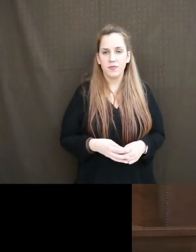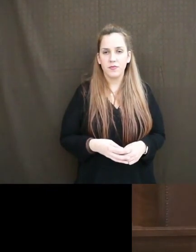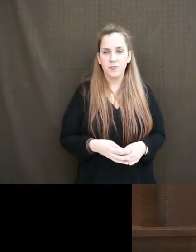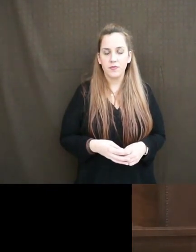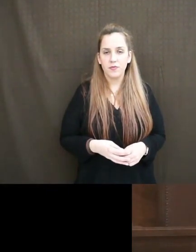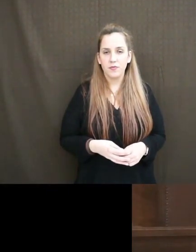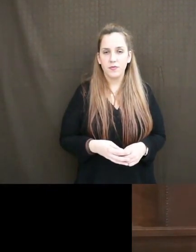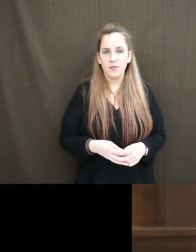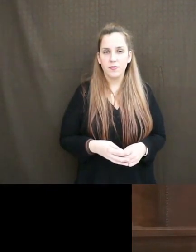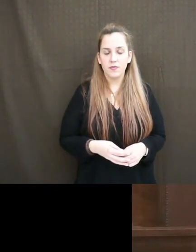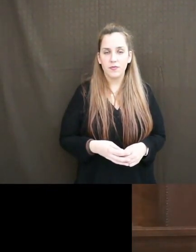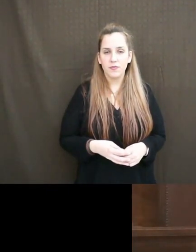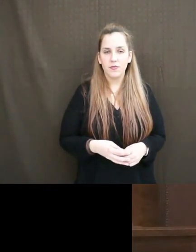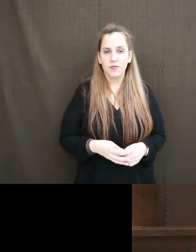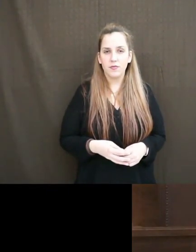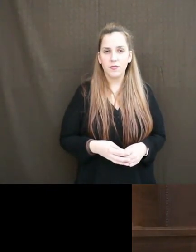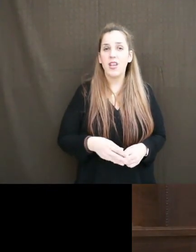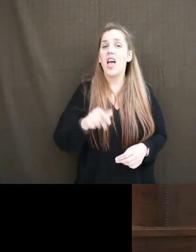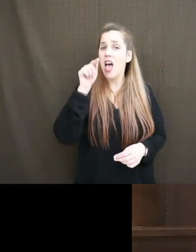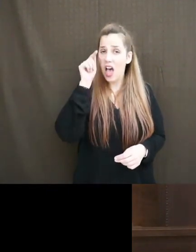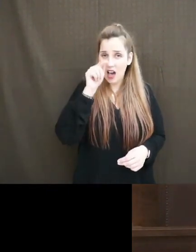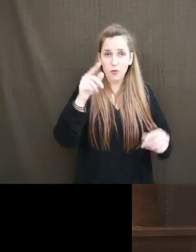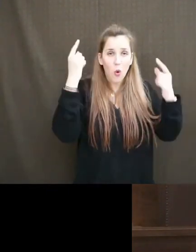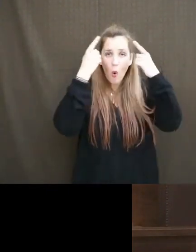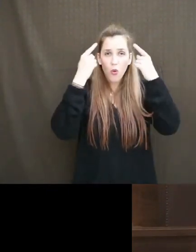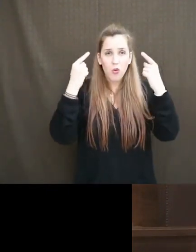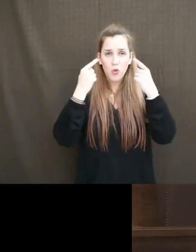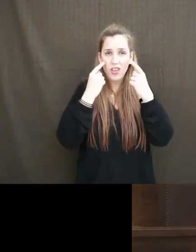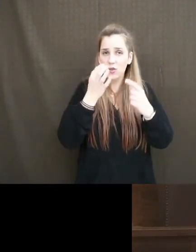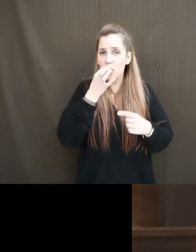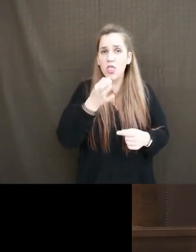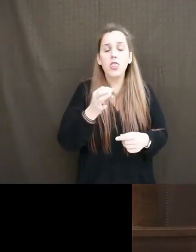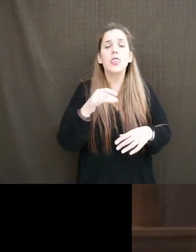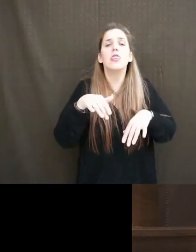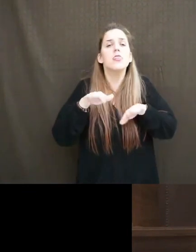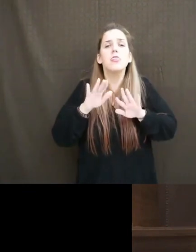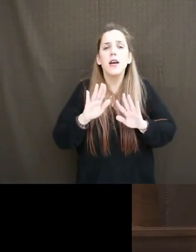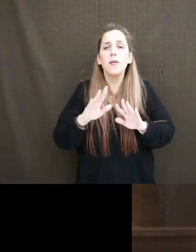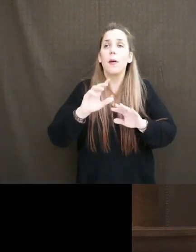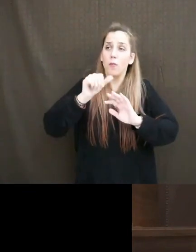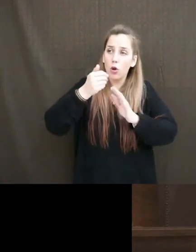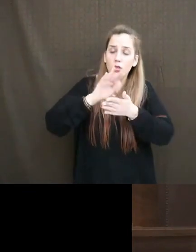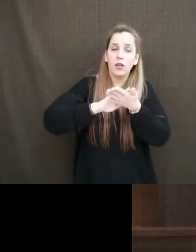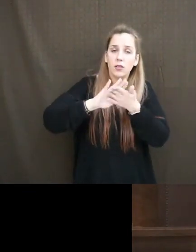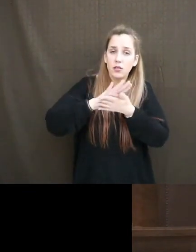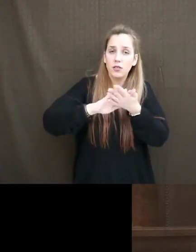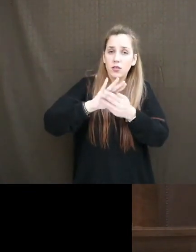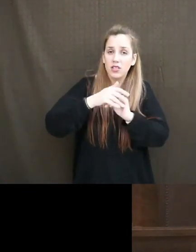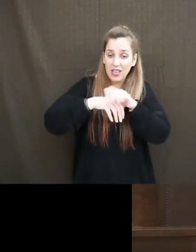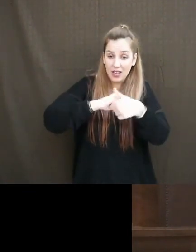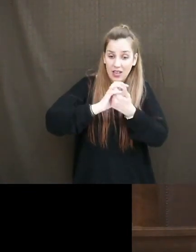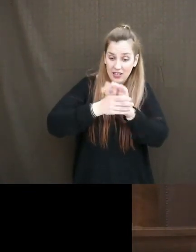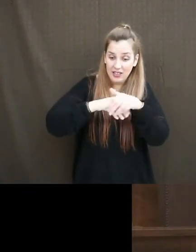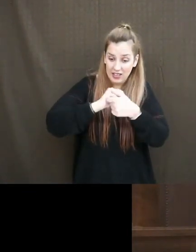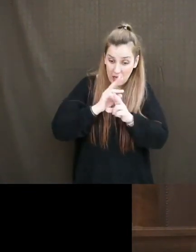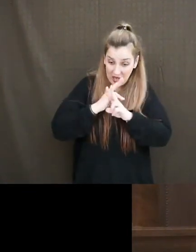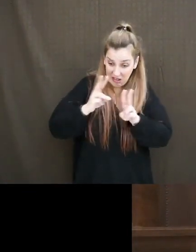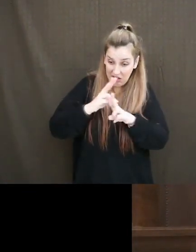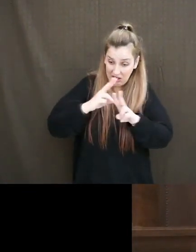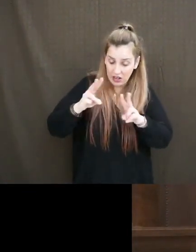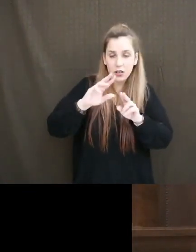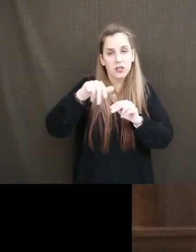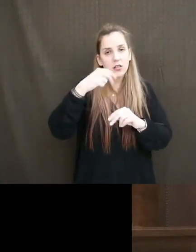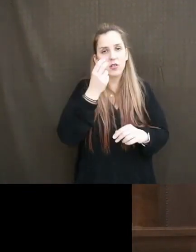όρους, αλλάζεις το Ευαγγέλιο. Ο μόνος όρος για να με δεχθεί ο Θεός είναι να πάω